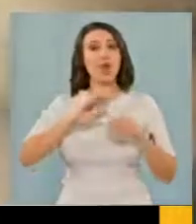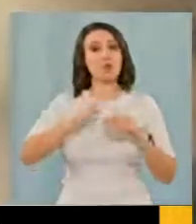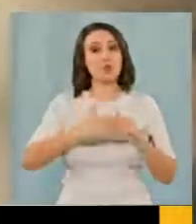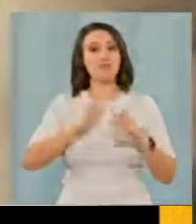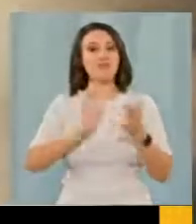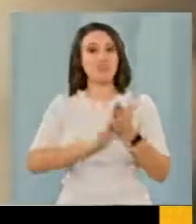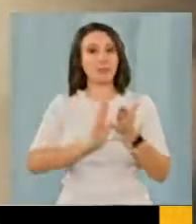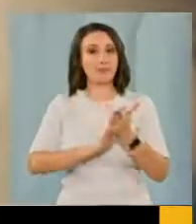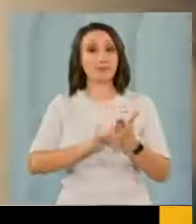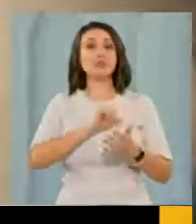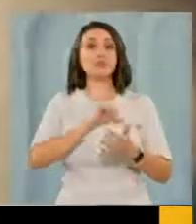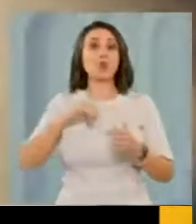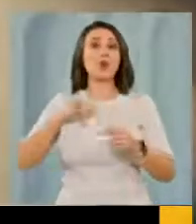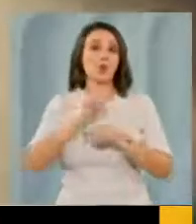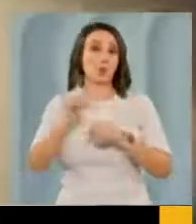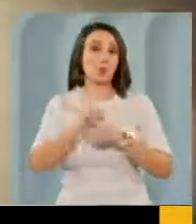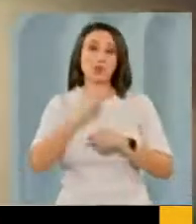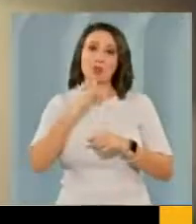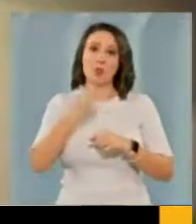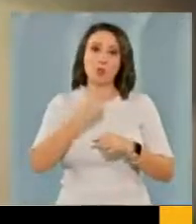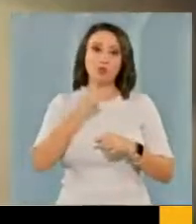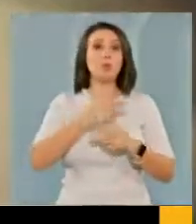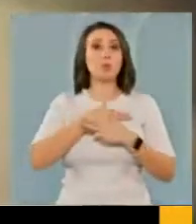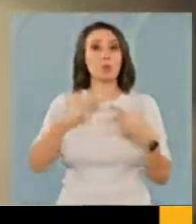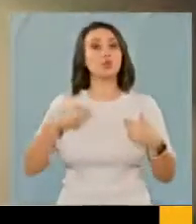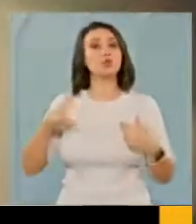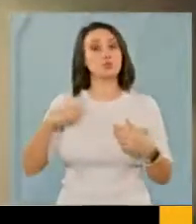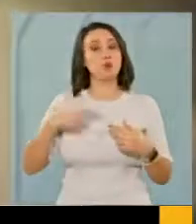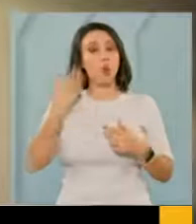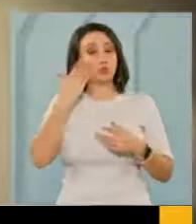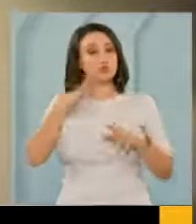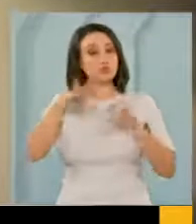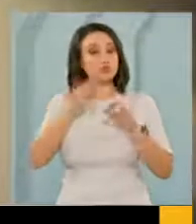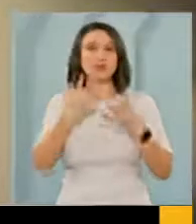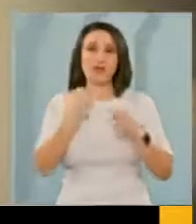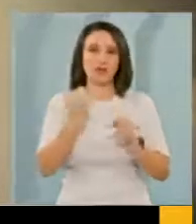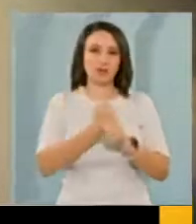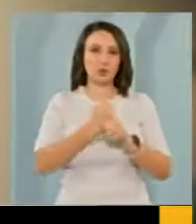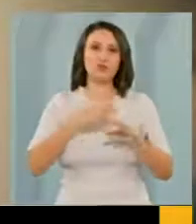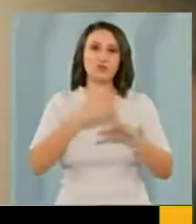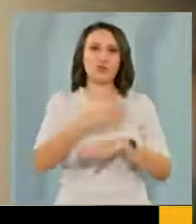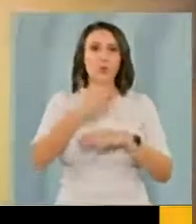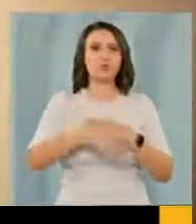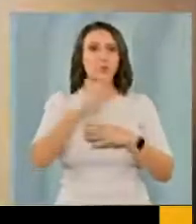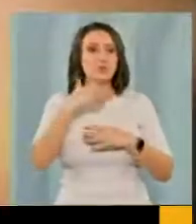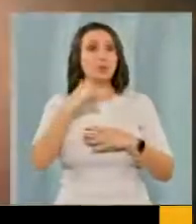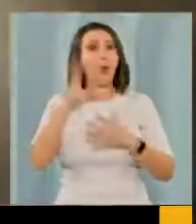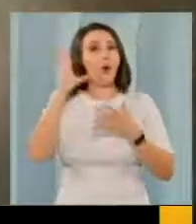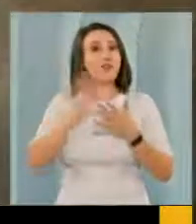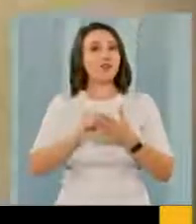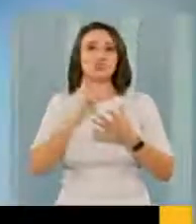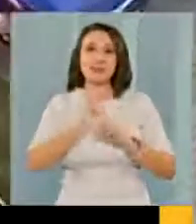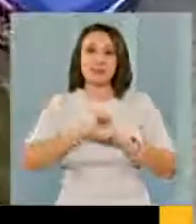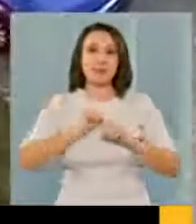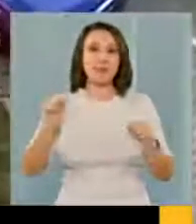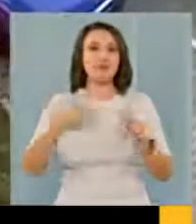de făptaș. Singurele lucruri cu care se laudă procurorii sunt că au descoperit ce a făcut victima în ultimele zile, au aflat ce